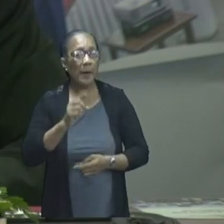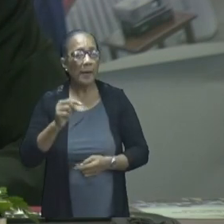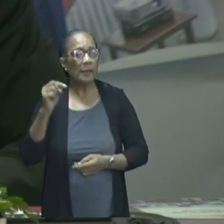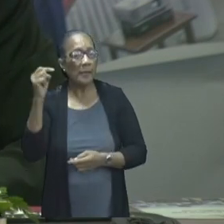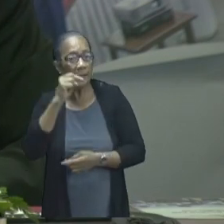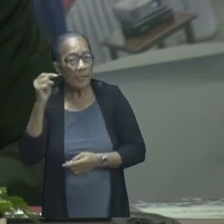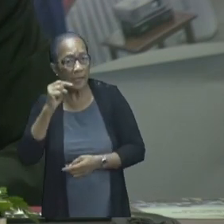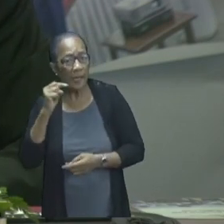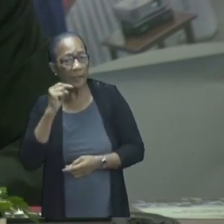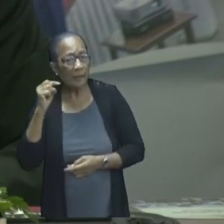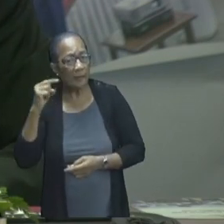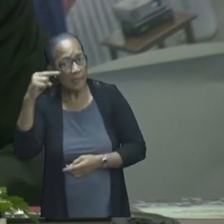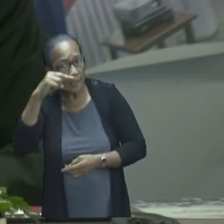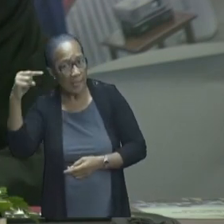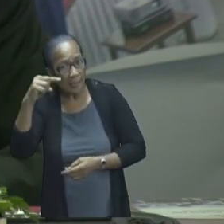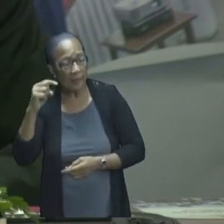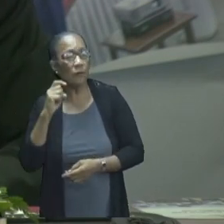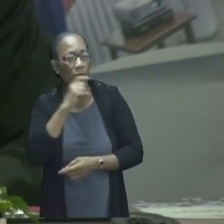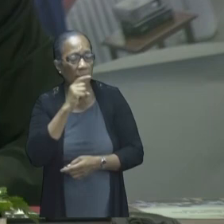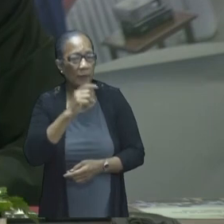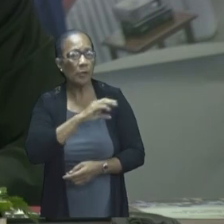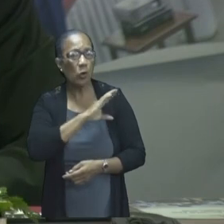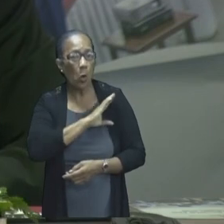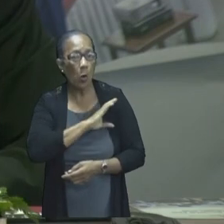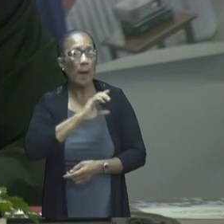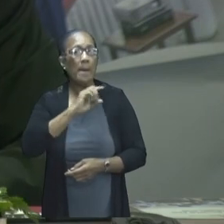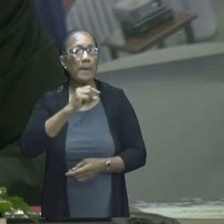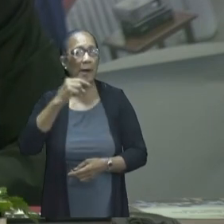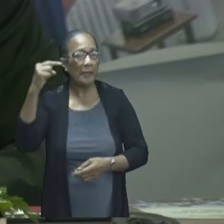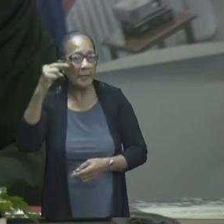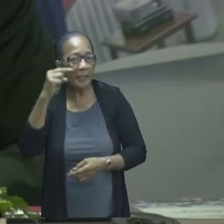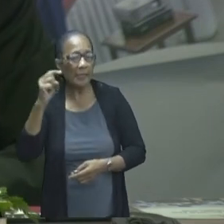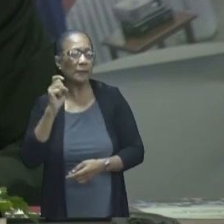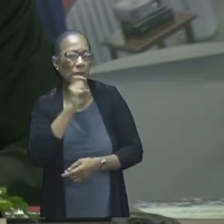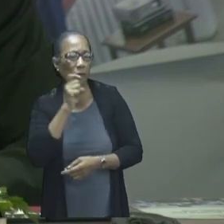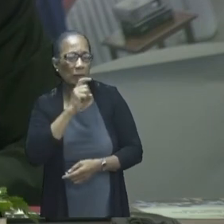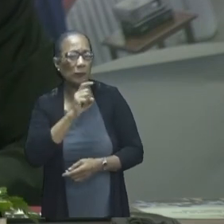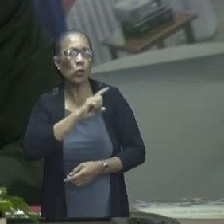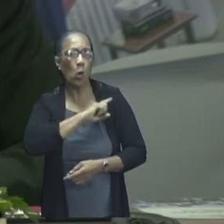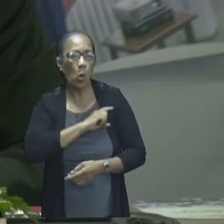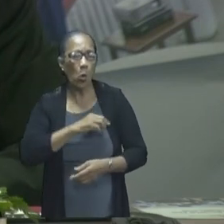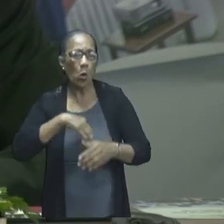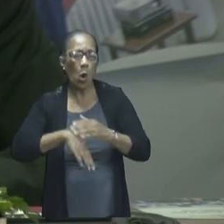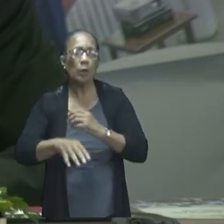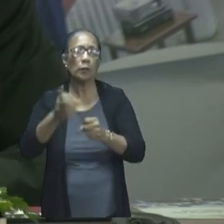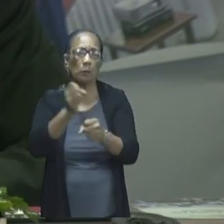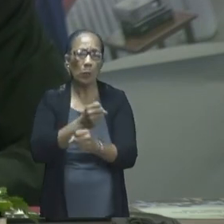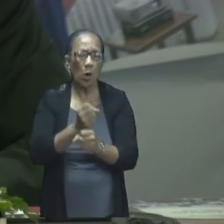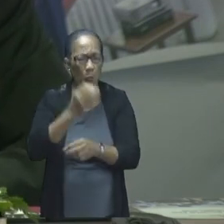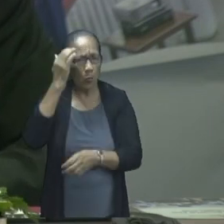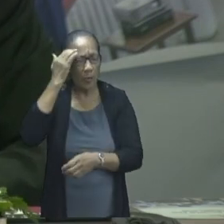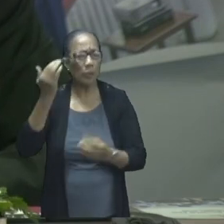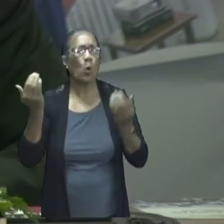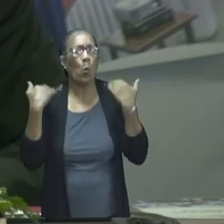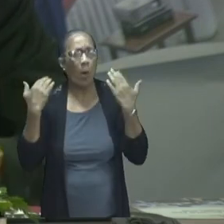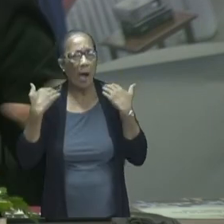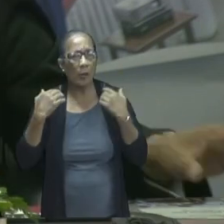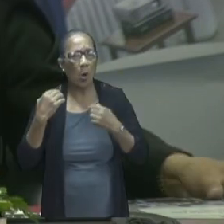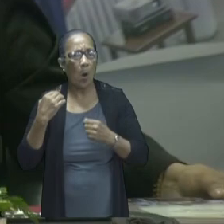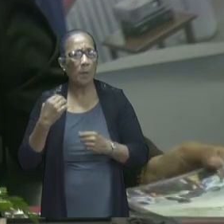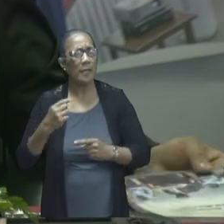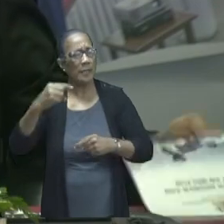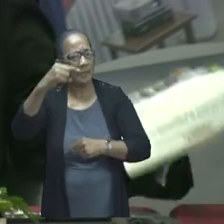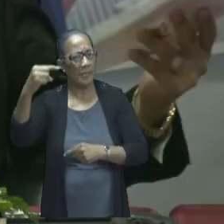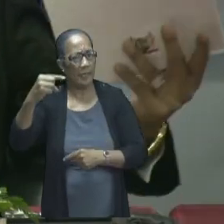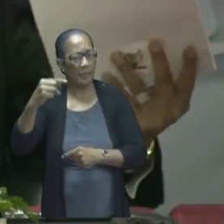leveren maar laat die negatieve kritiek onderbouwd worden zodat men ook weet waarom het negatief is maar dit